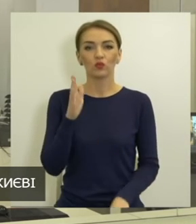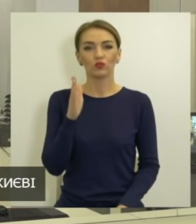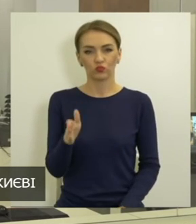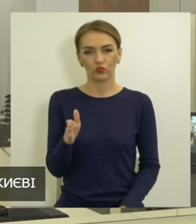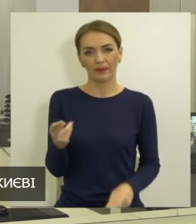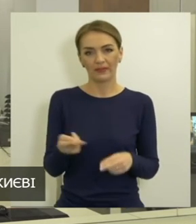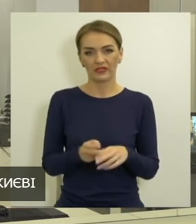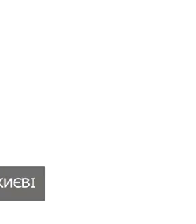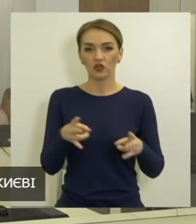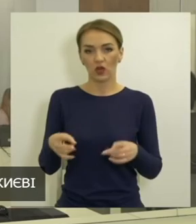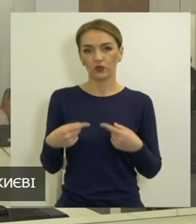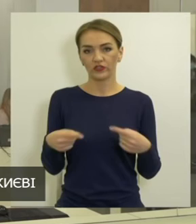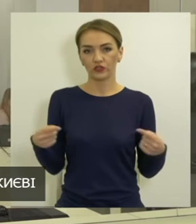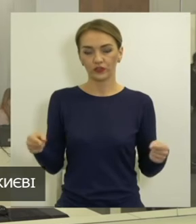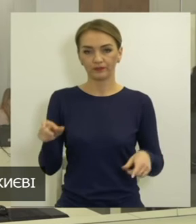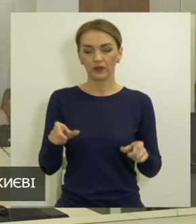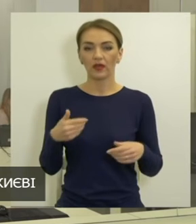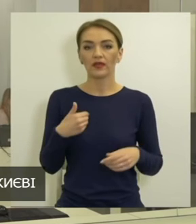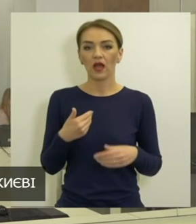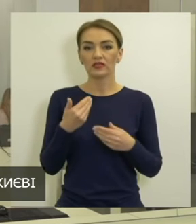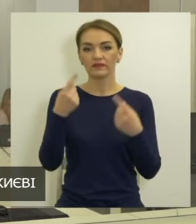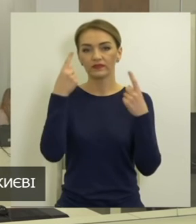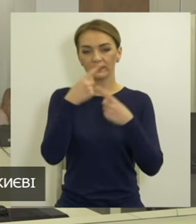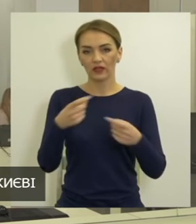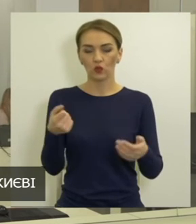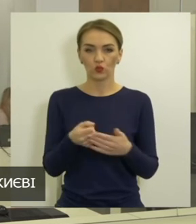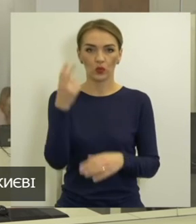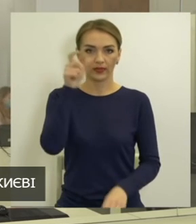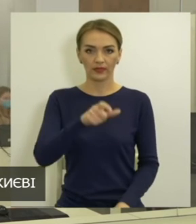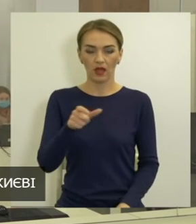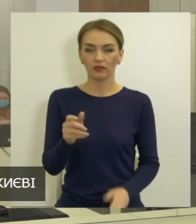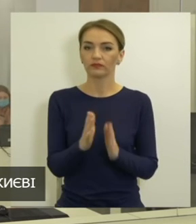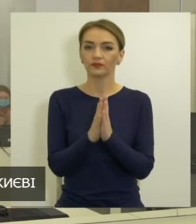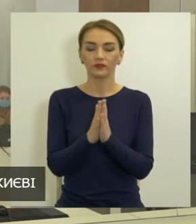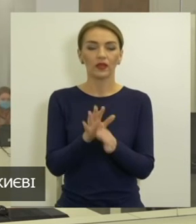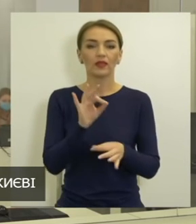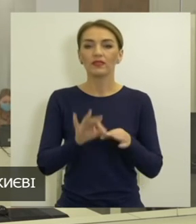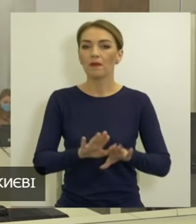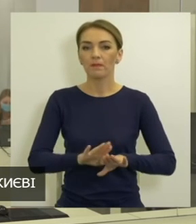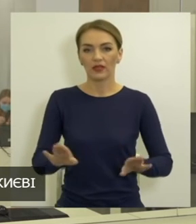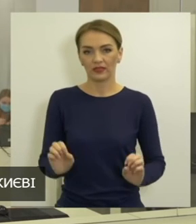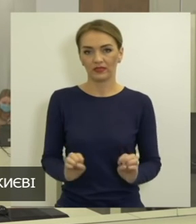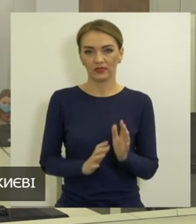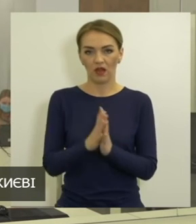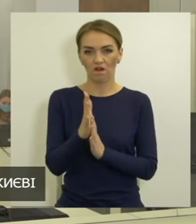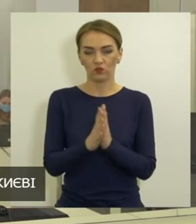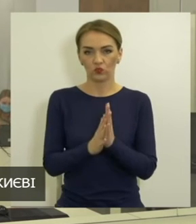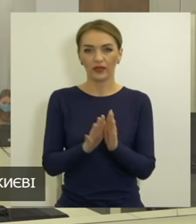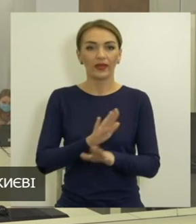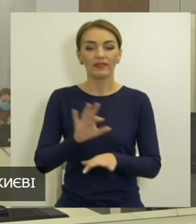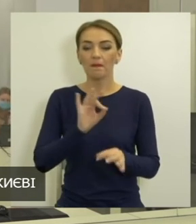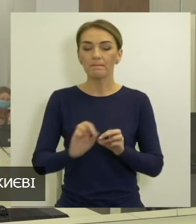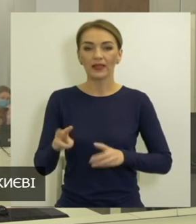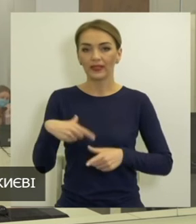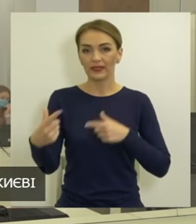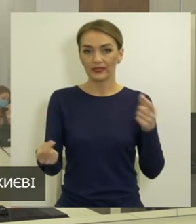дійсно безпечніше. Я звертаюсь до киян, не палить траву, не палить лістя. Якщо